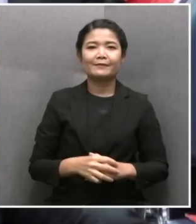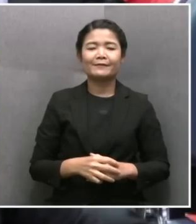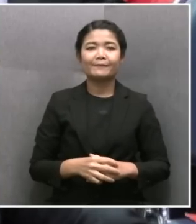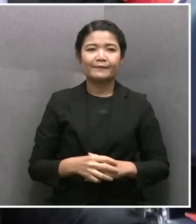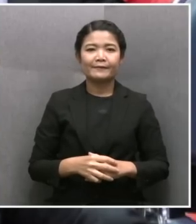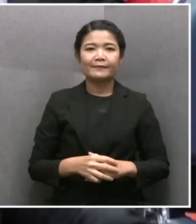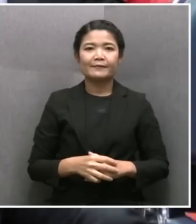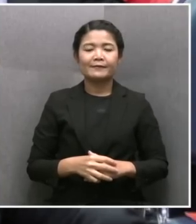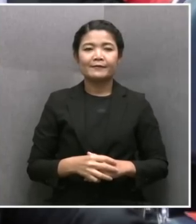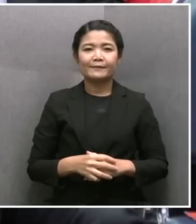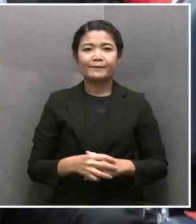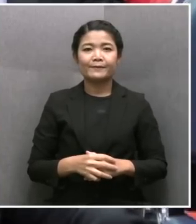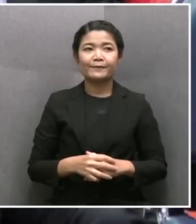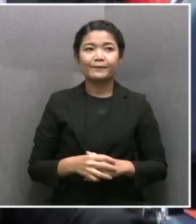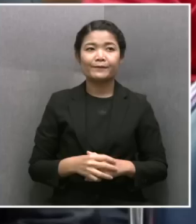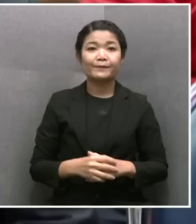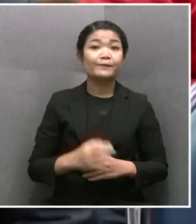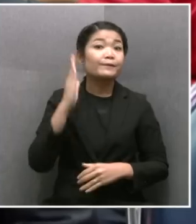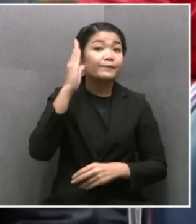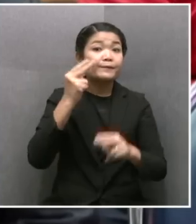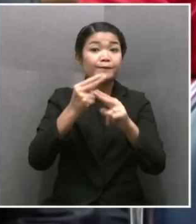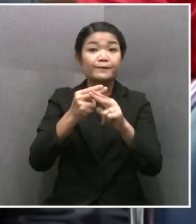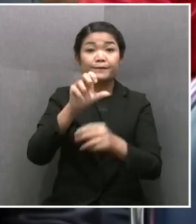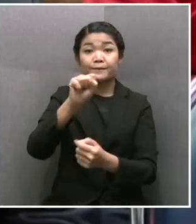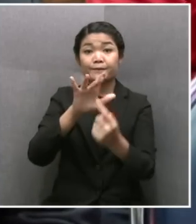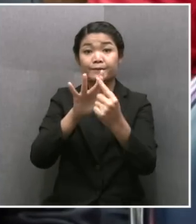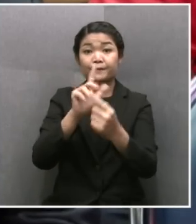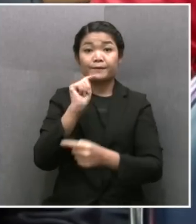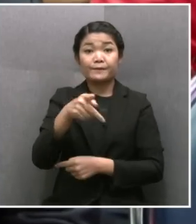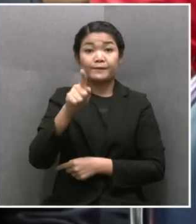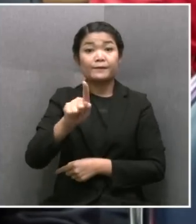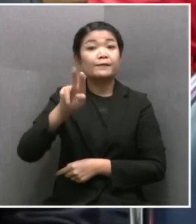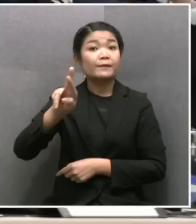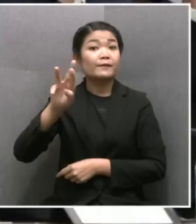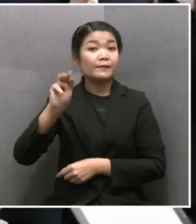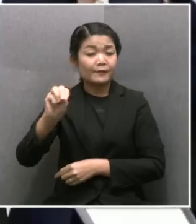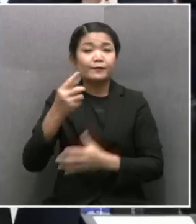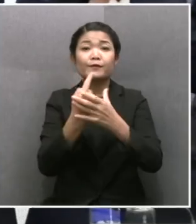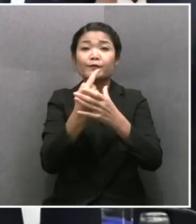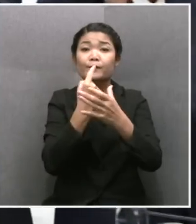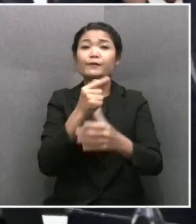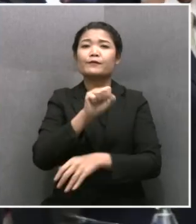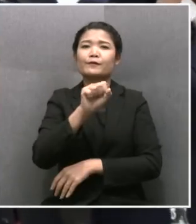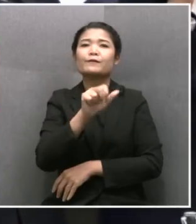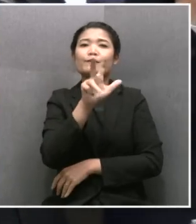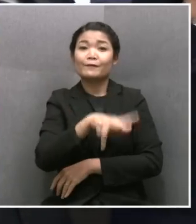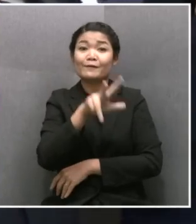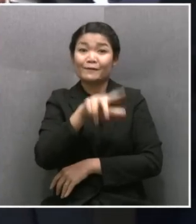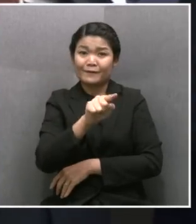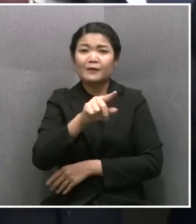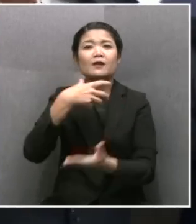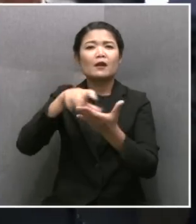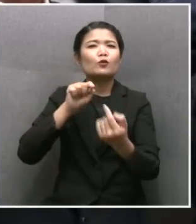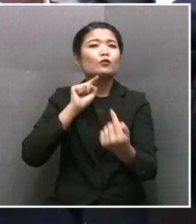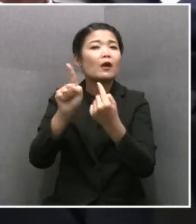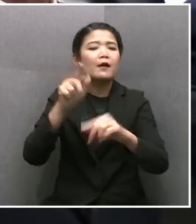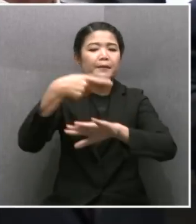ค่ะโดยทางนายสุธรรมแสงปทุมว่าที่สสบัญชีรายชื่อพรรคเพื่อไทยกล่าวถึงกรณีตำแหน่งประธานสภา